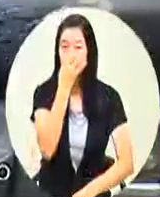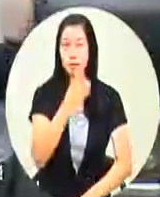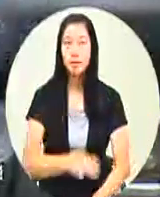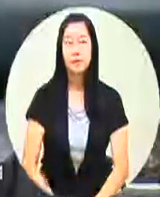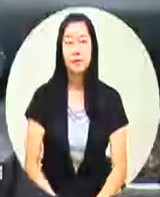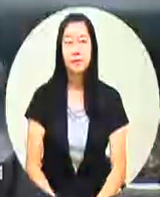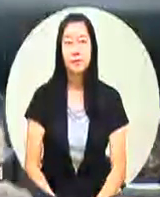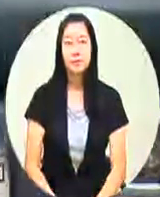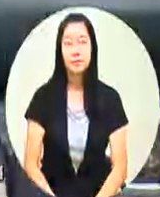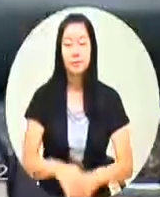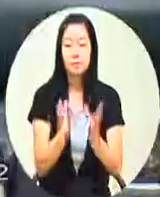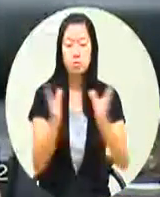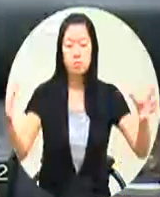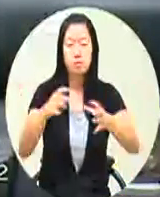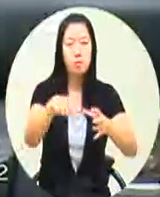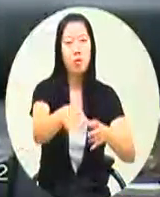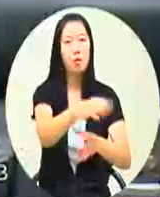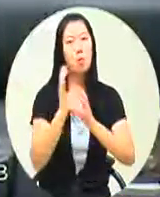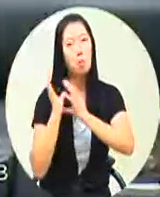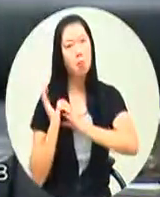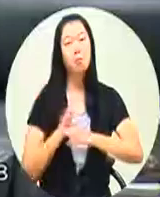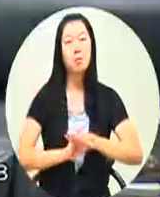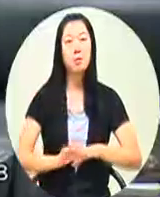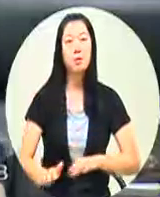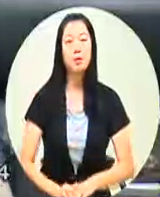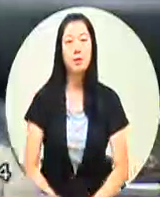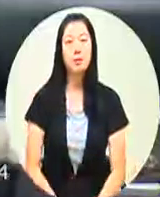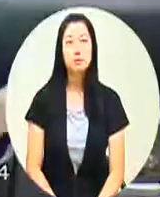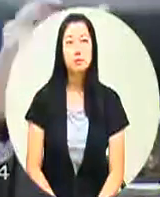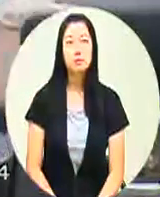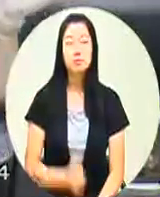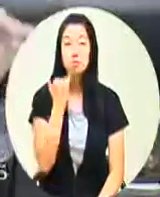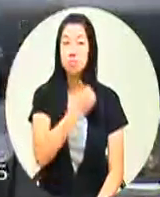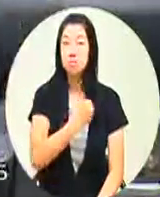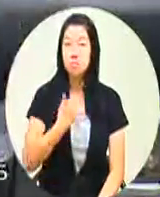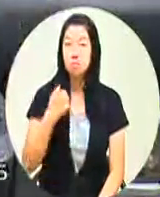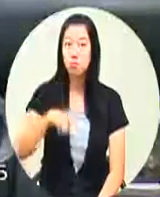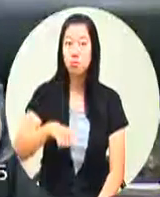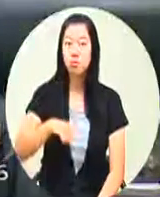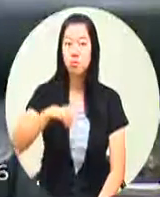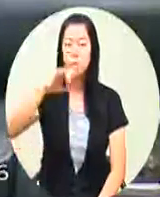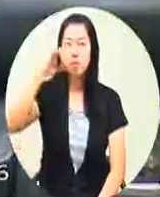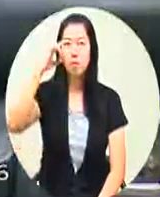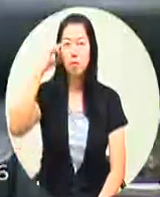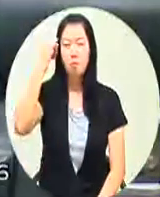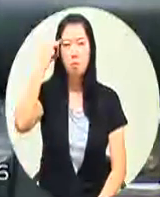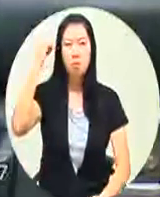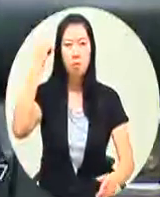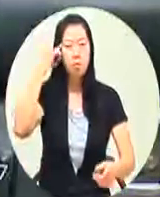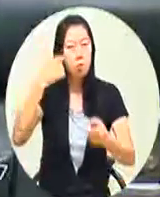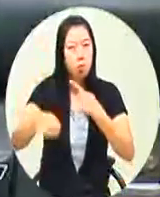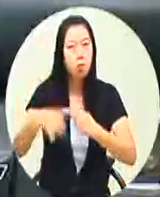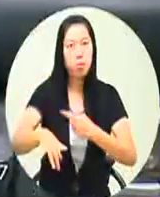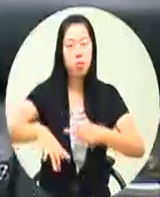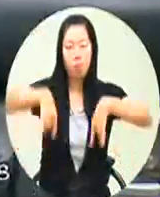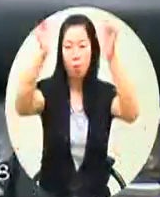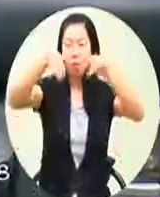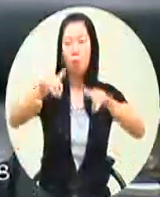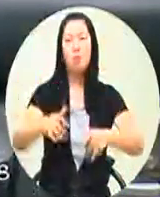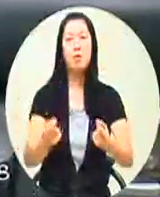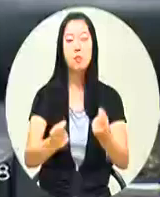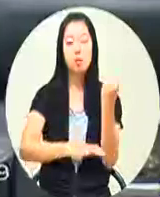的整个水系排泄下来的宣泄。好，搞不好在瞬间好大雨的时候他也是淹起来。好，但